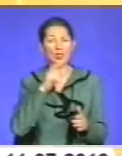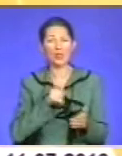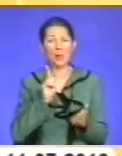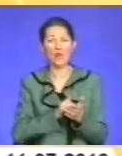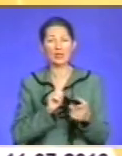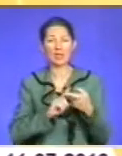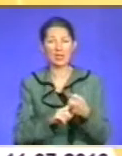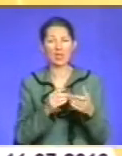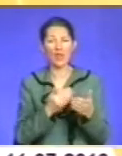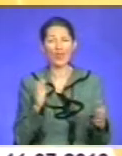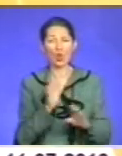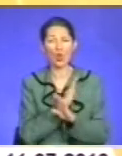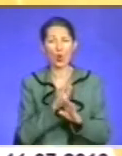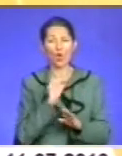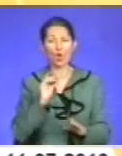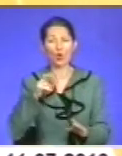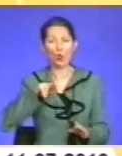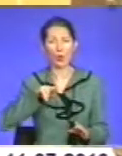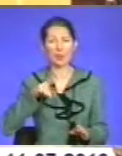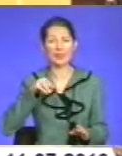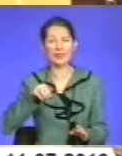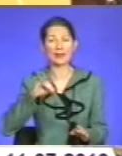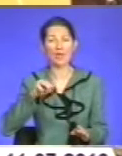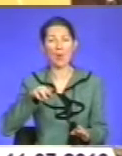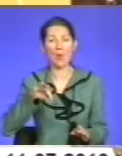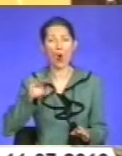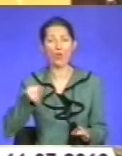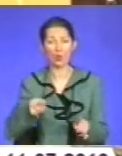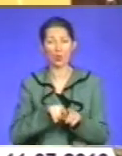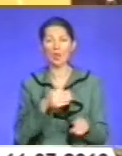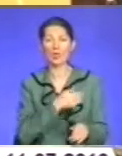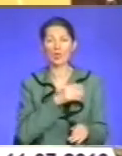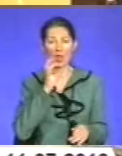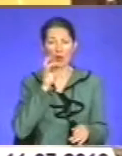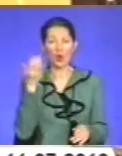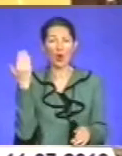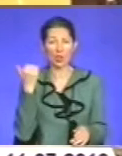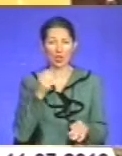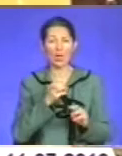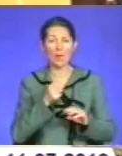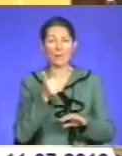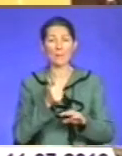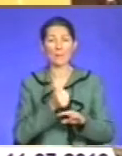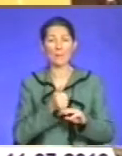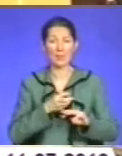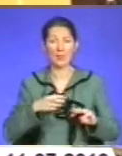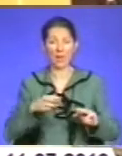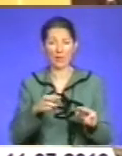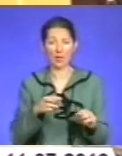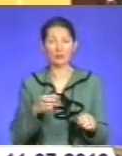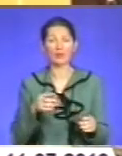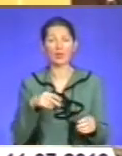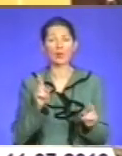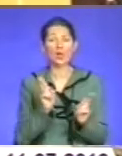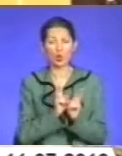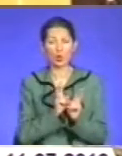Тимошенко. Таке переконання висловив колишній глава Міністерства закордонних справ Франції Ролан Дюма під час зустрічі з членом міжпарламентської